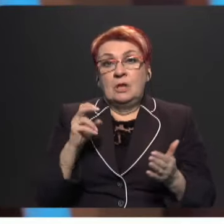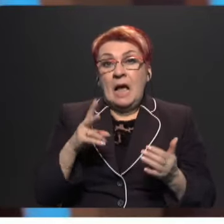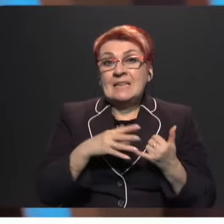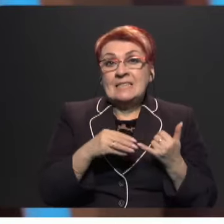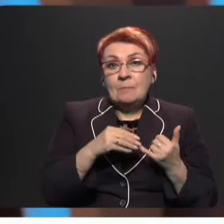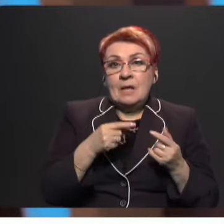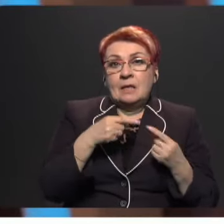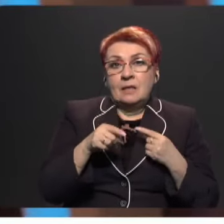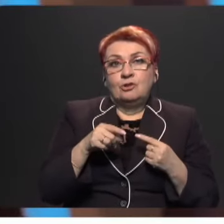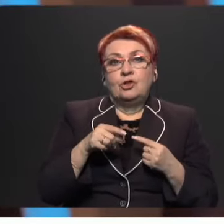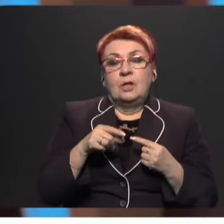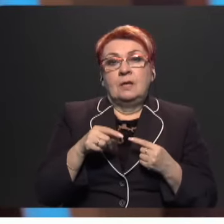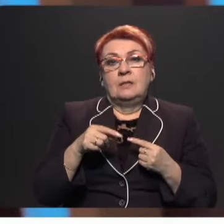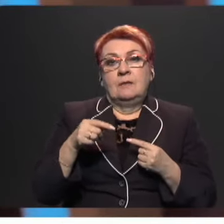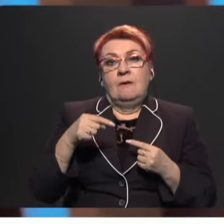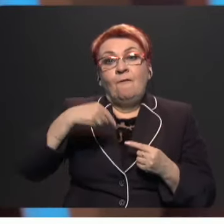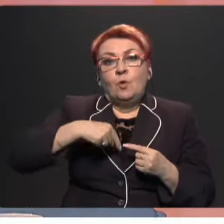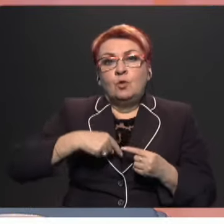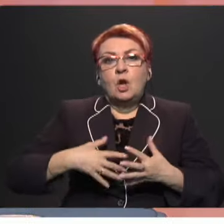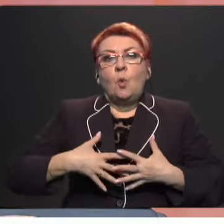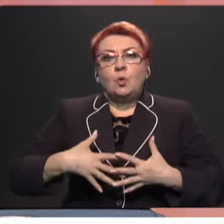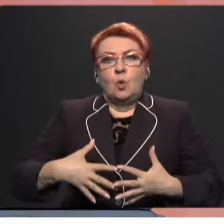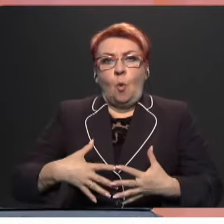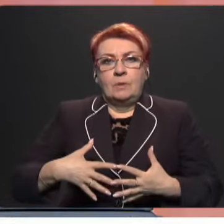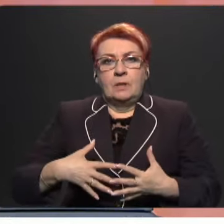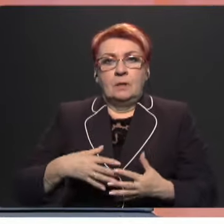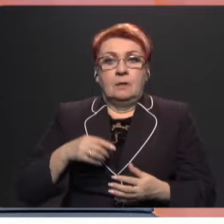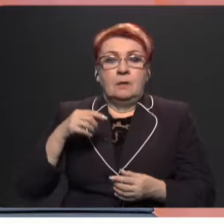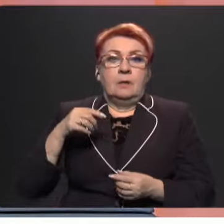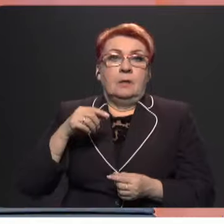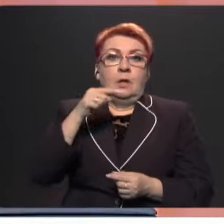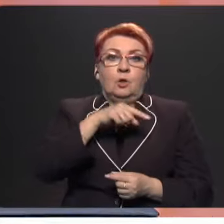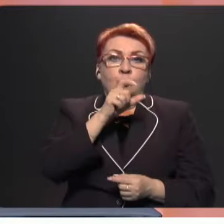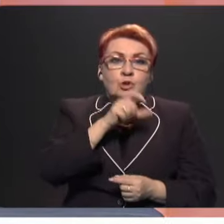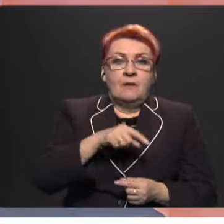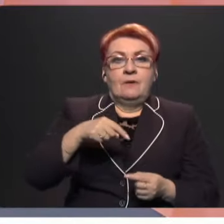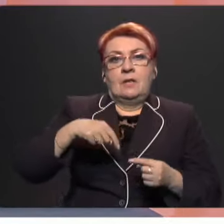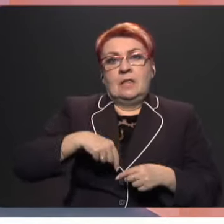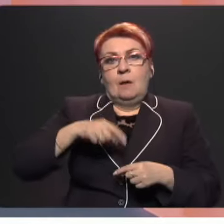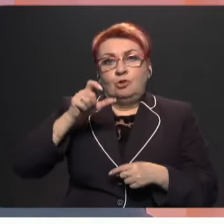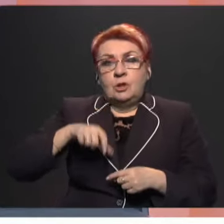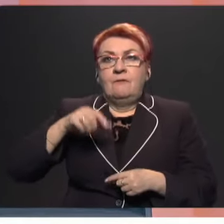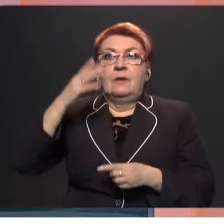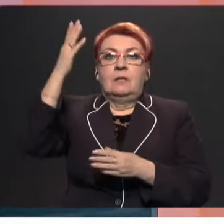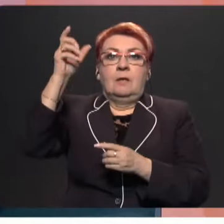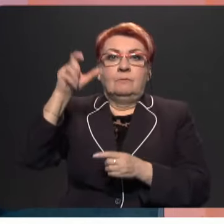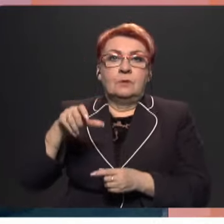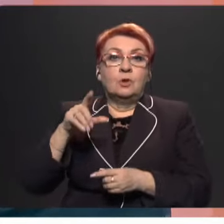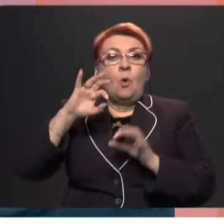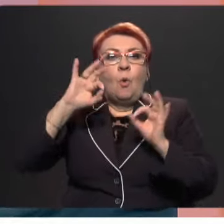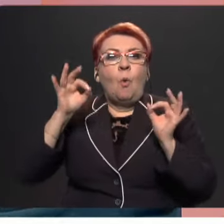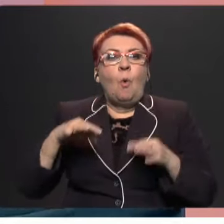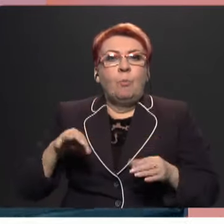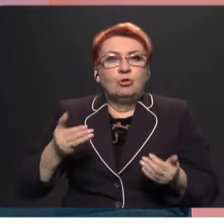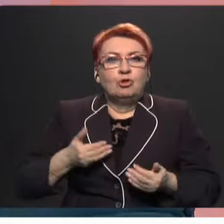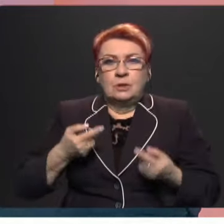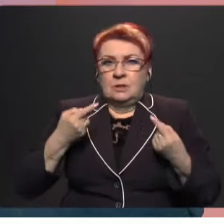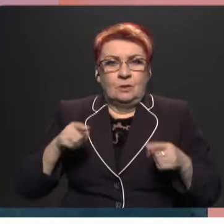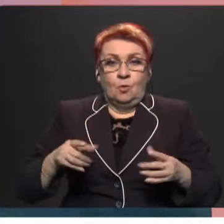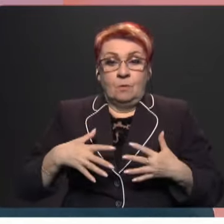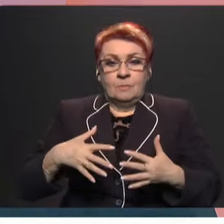отличается от жизни внутриутробной. И тут человек, и здесь человек, и там человек, но модус бытия совершенно иной. И, соответственно,